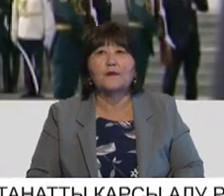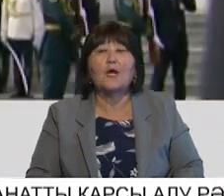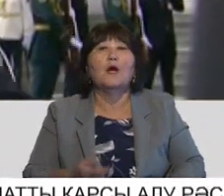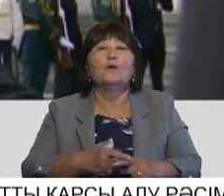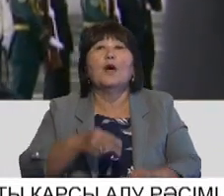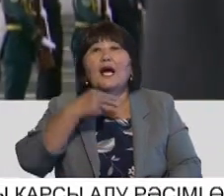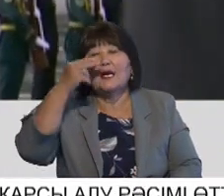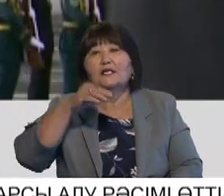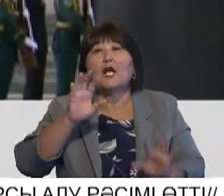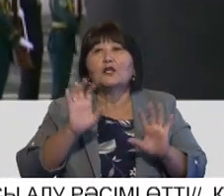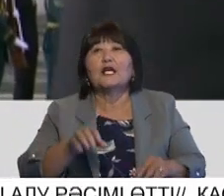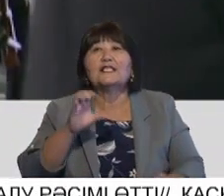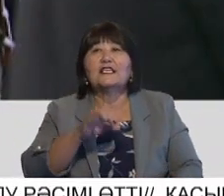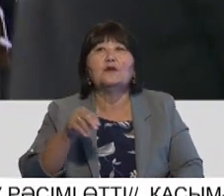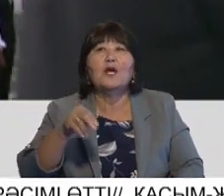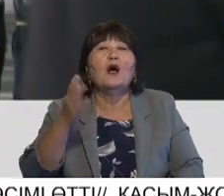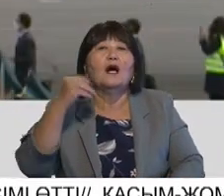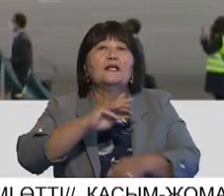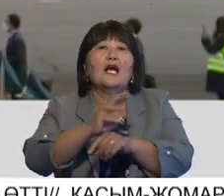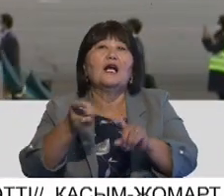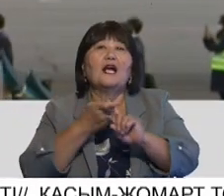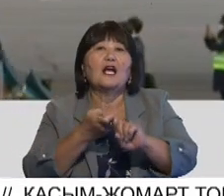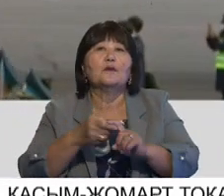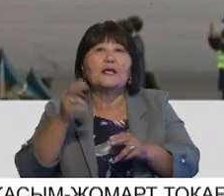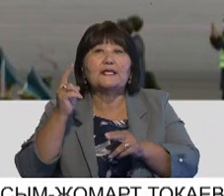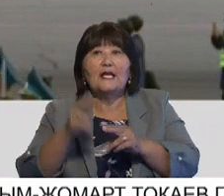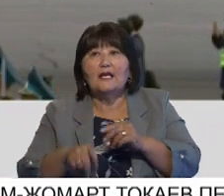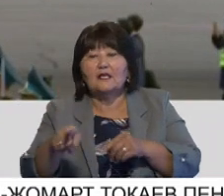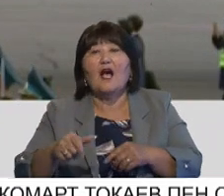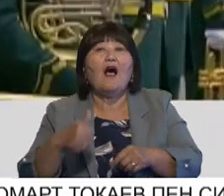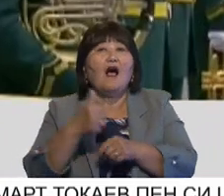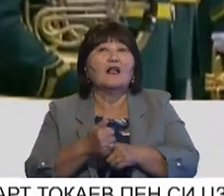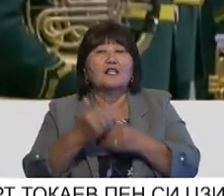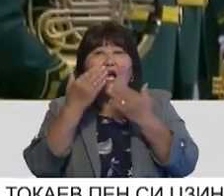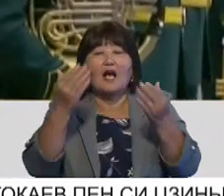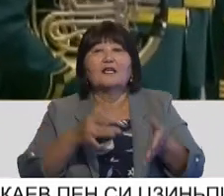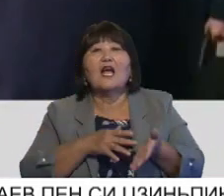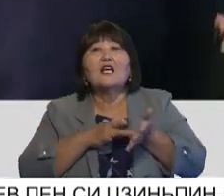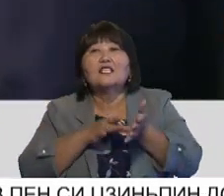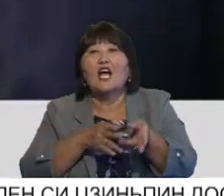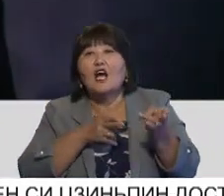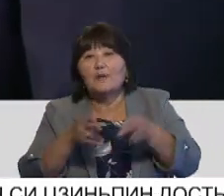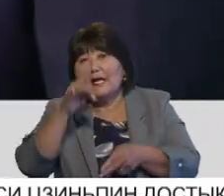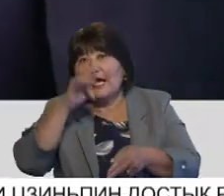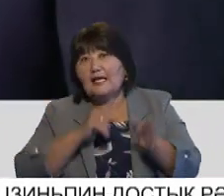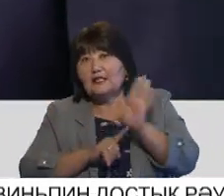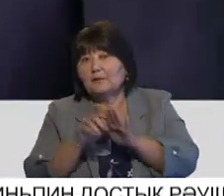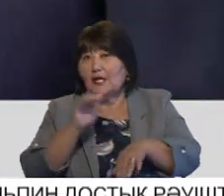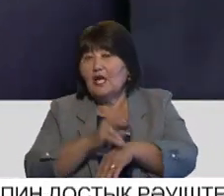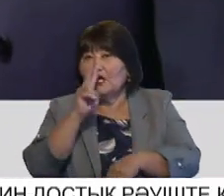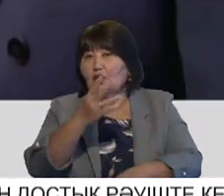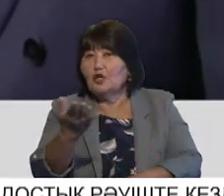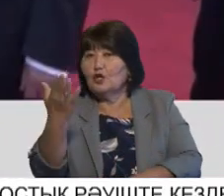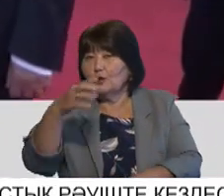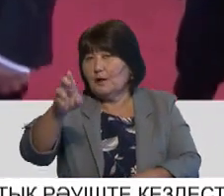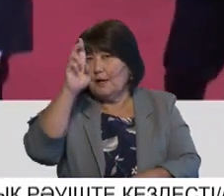Бұған Қытай төрағасы Си Цзиньпиннің коронавирус пандемиясынан кейін алғашқы халықаралық сапарын Қазақстаннан бастауы дәлел. Екі жыл бұрын